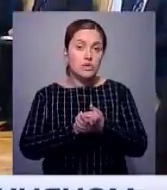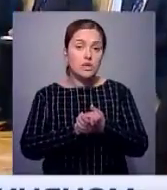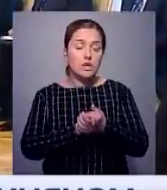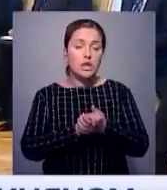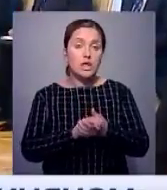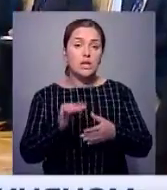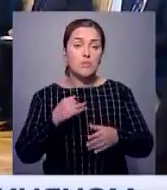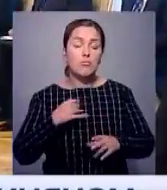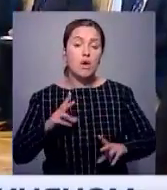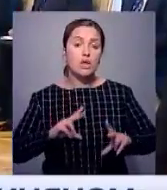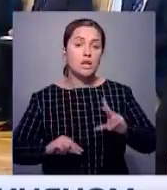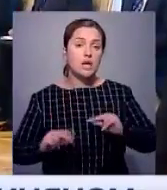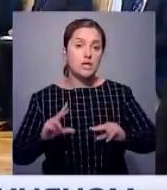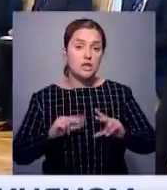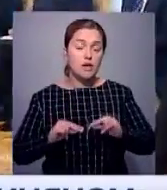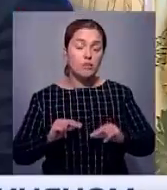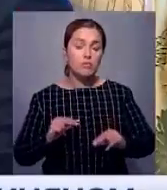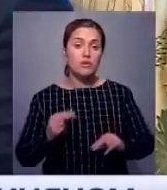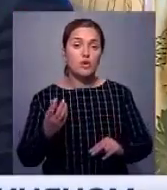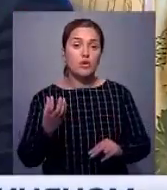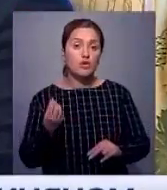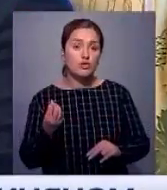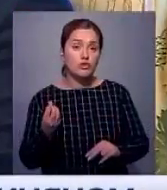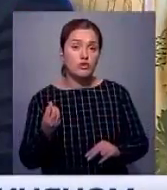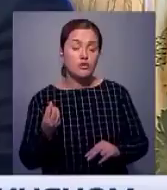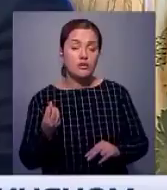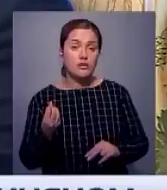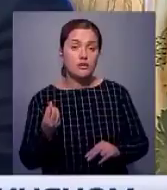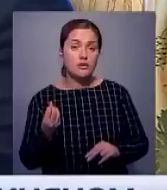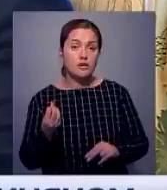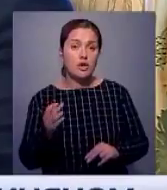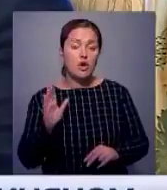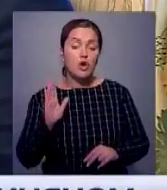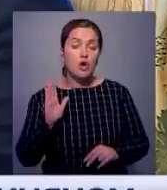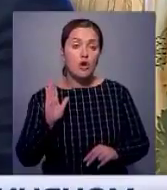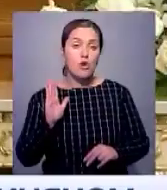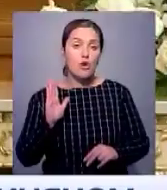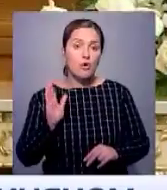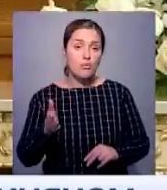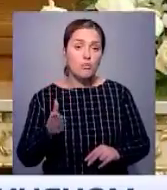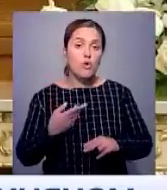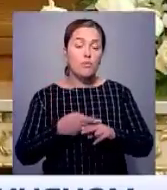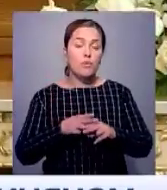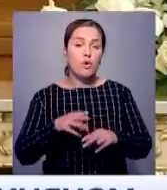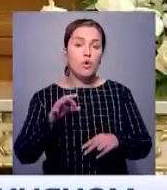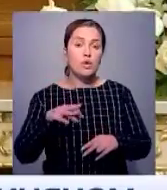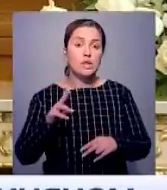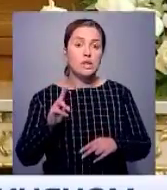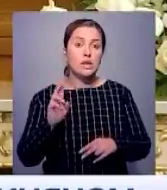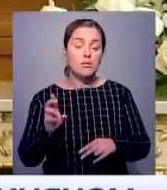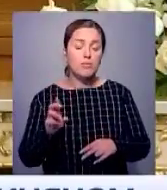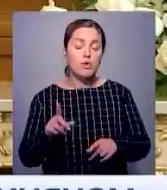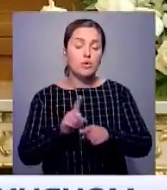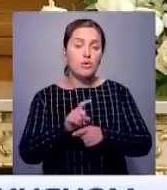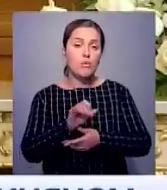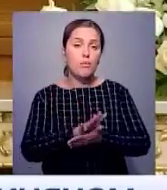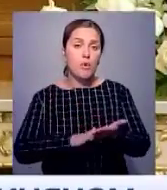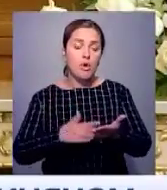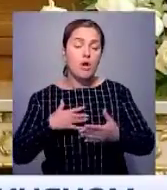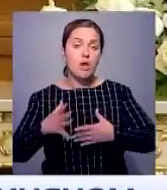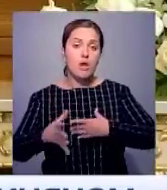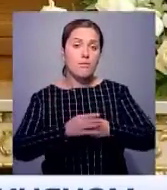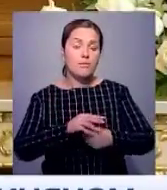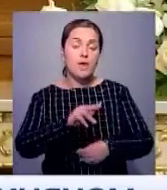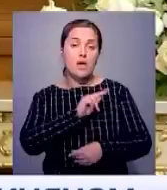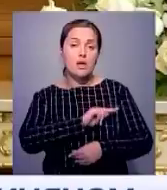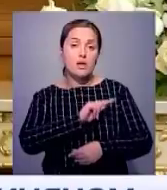И мы надеемся еще и, что в рамках УДКБ тоже